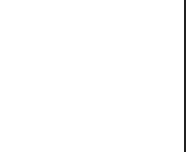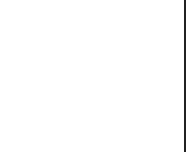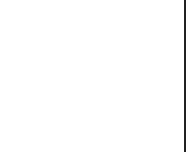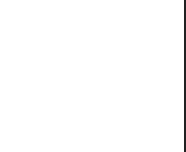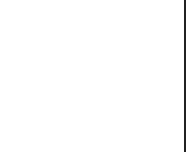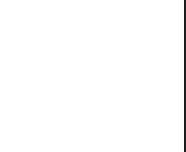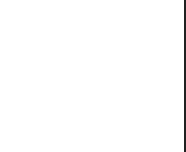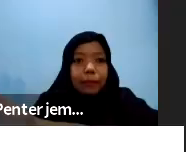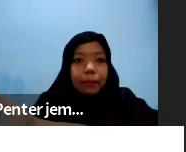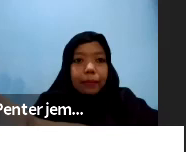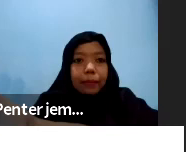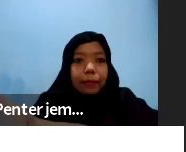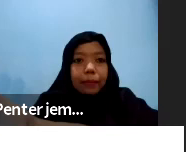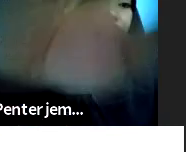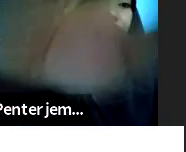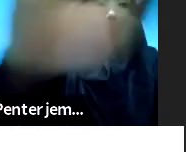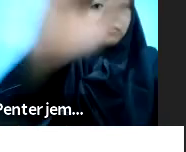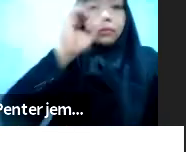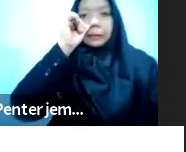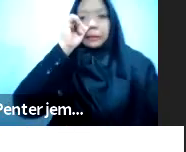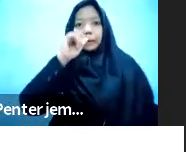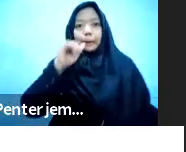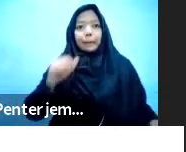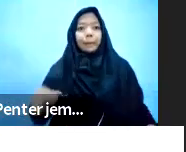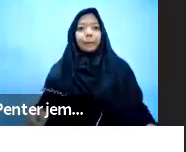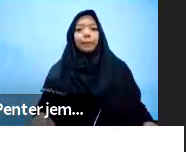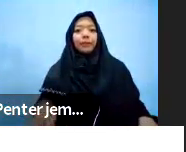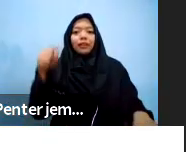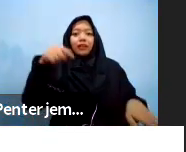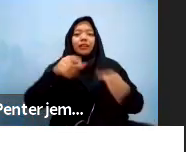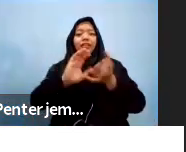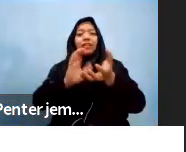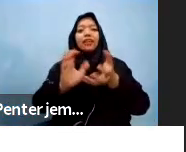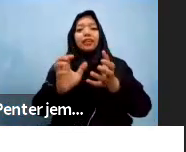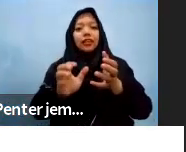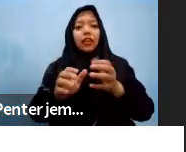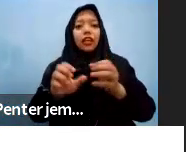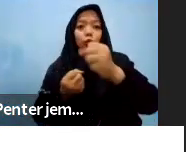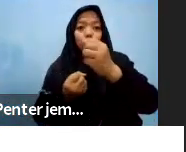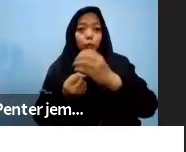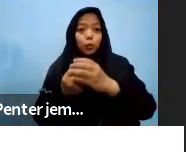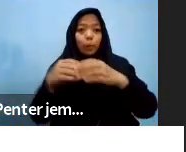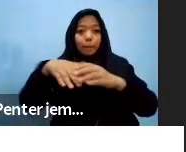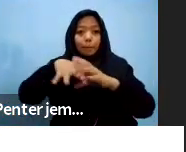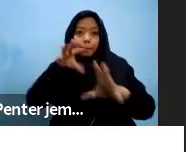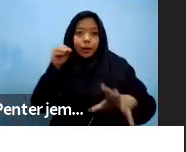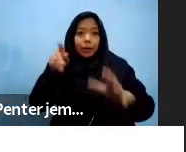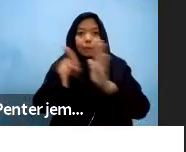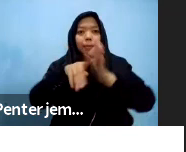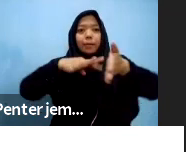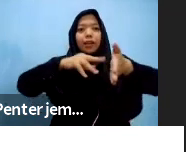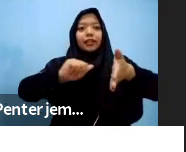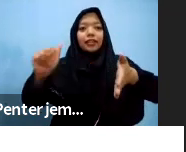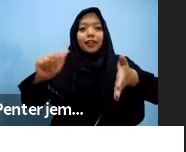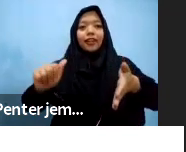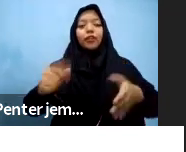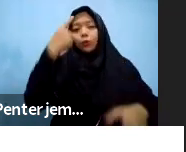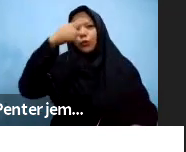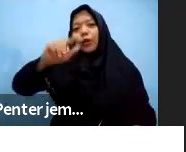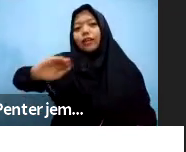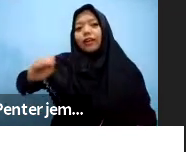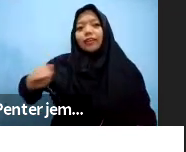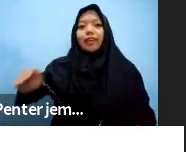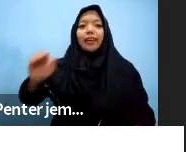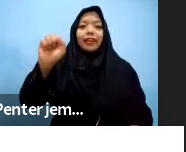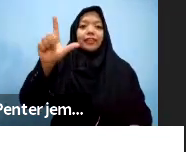sehingga ini menjadi pilihan sumber belajar alternatif jadi bisa dimanfaatkan di SLB atau di